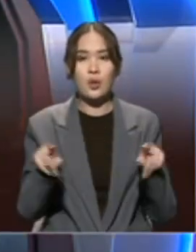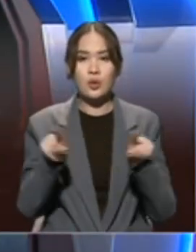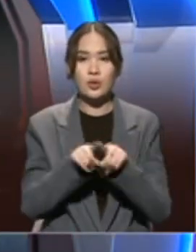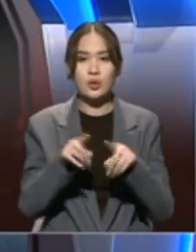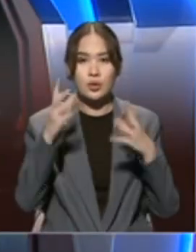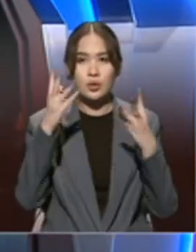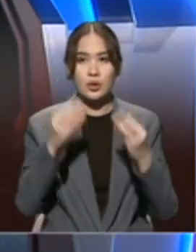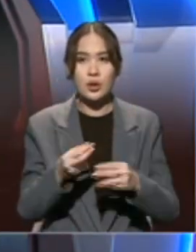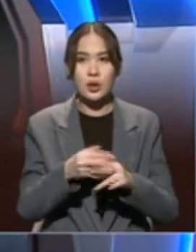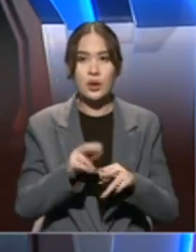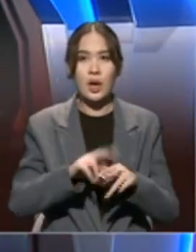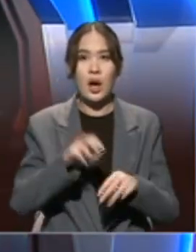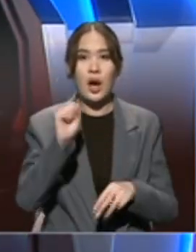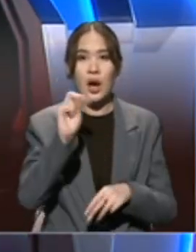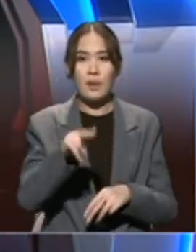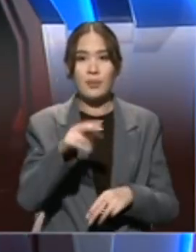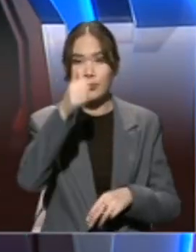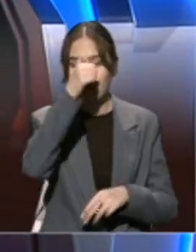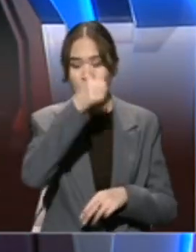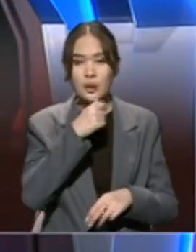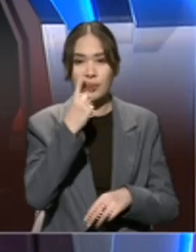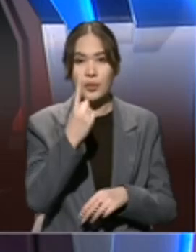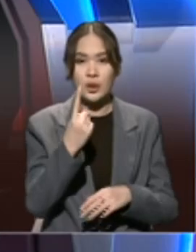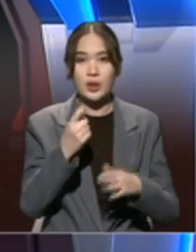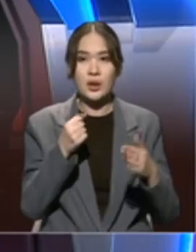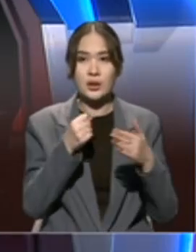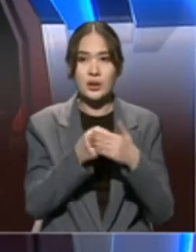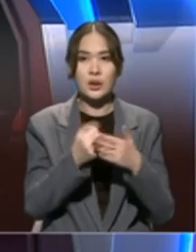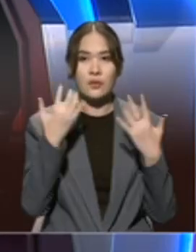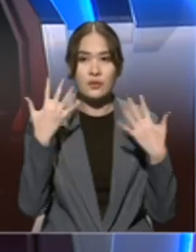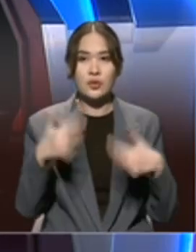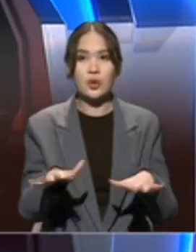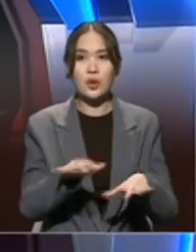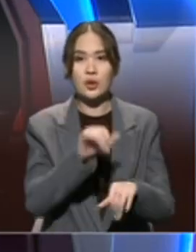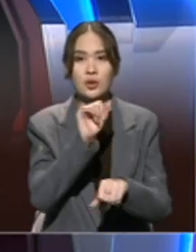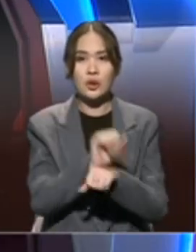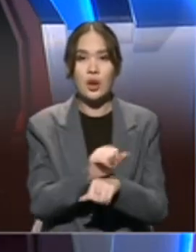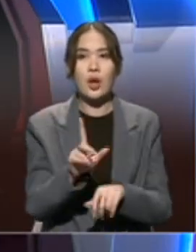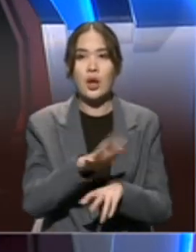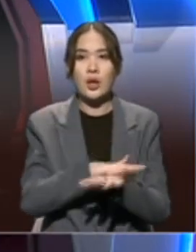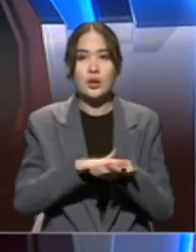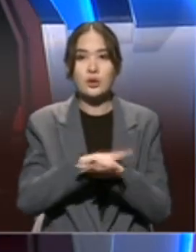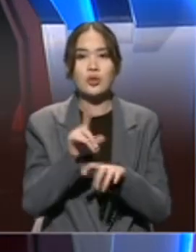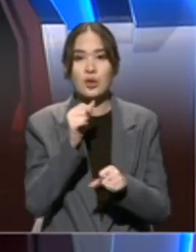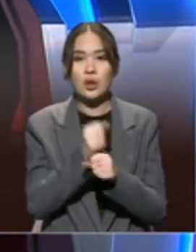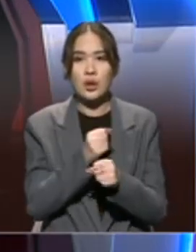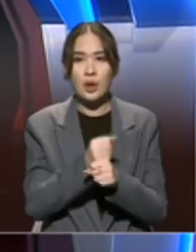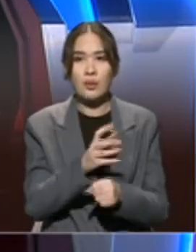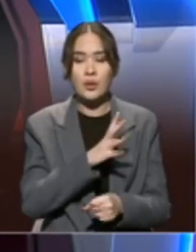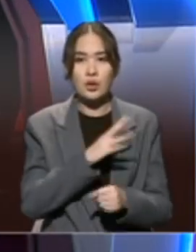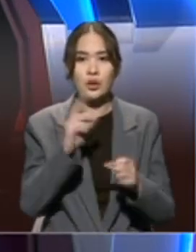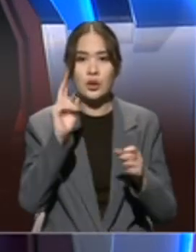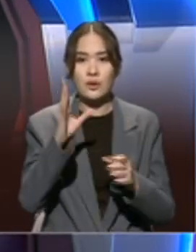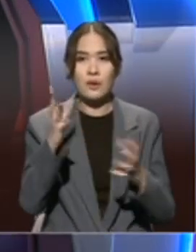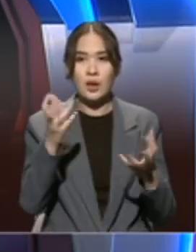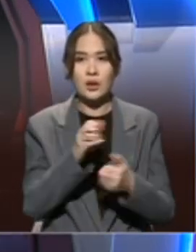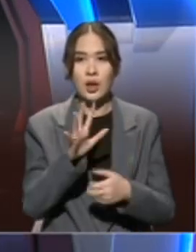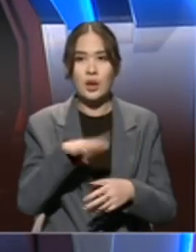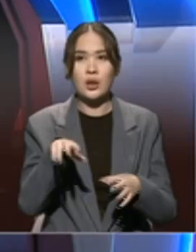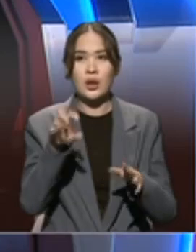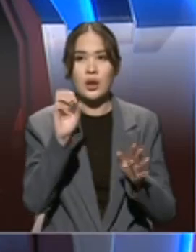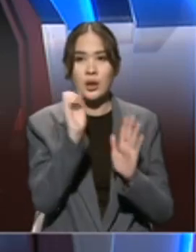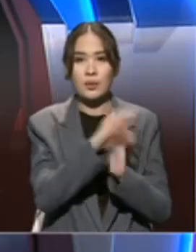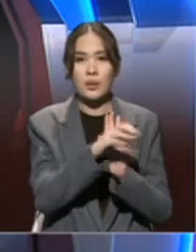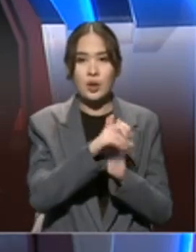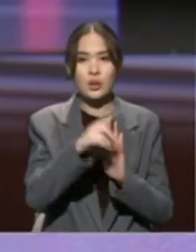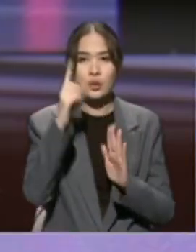күні бір қашан сәуір айы еді, міне, сәуірдің біріне дейін бітті. Сонда не істеді? Елдің барлығы ала алмай жүрген адамдар, жарайды жинала берсін